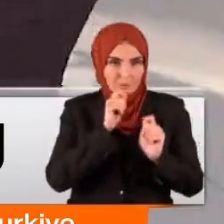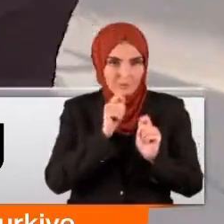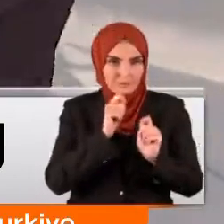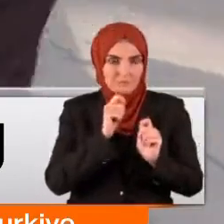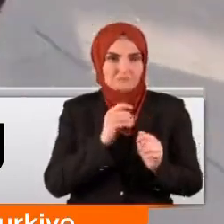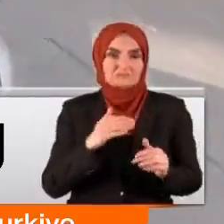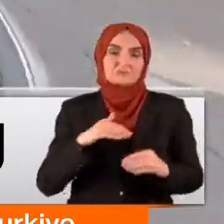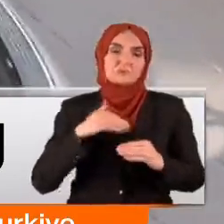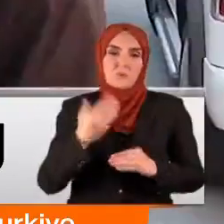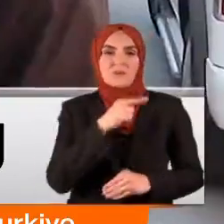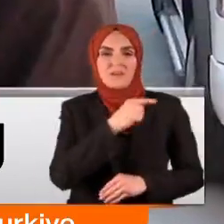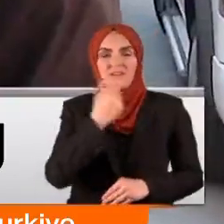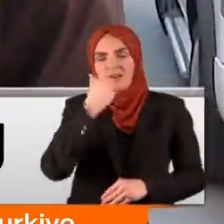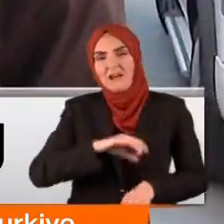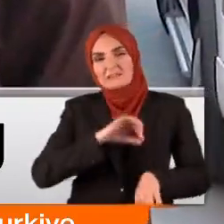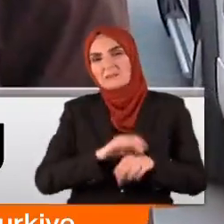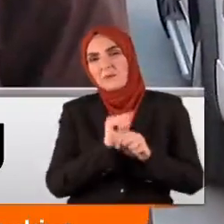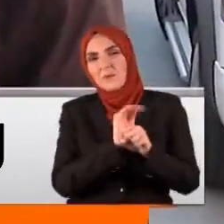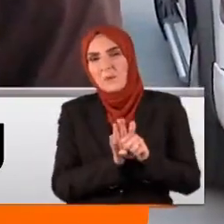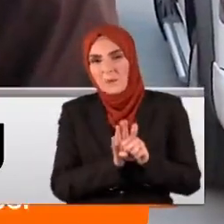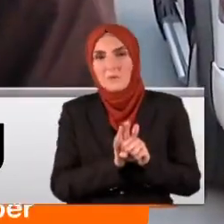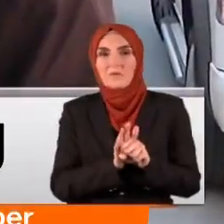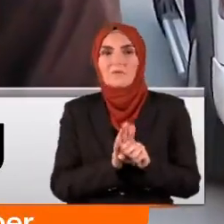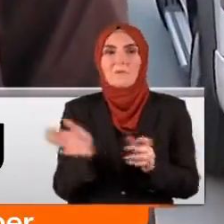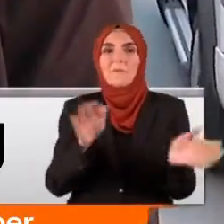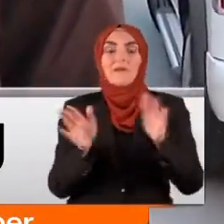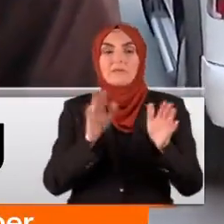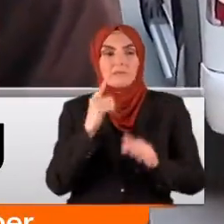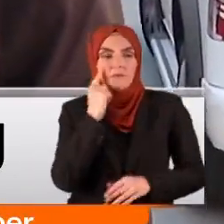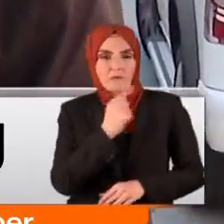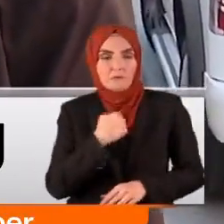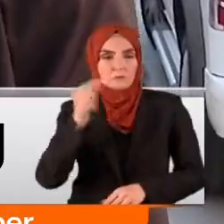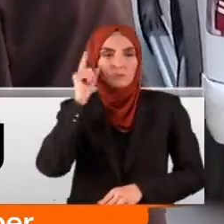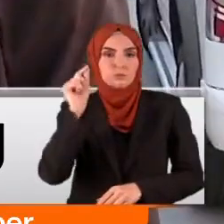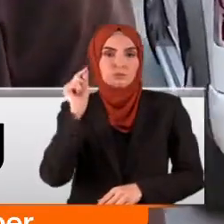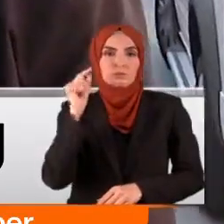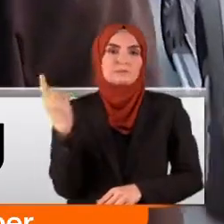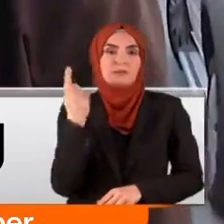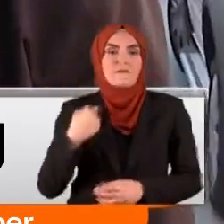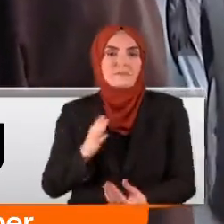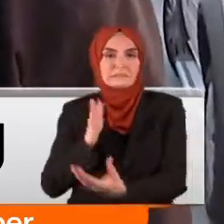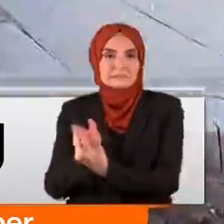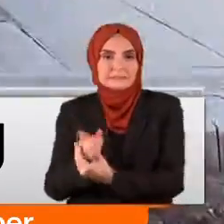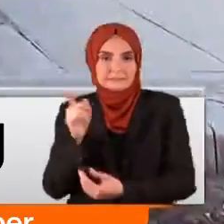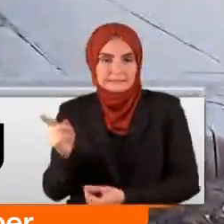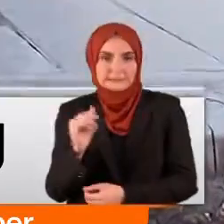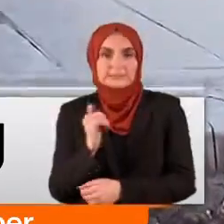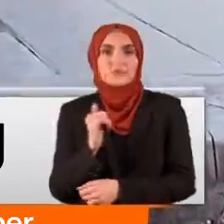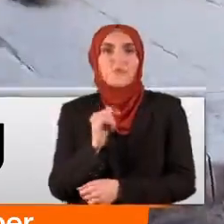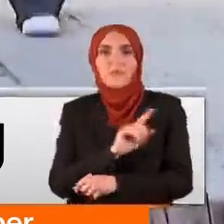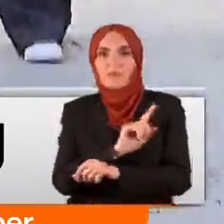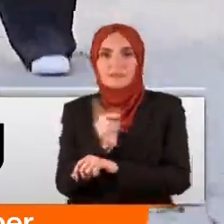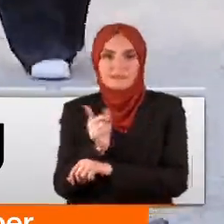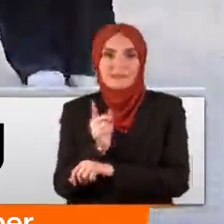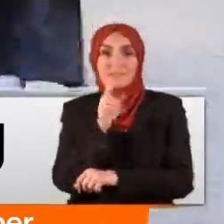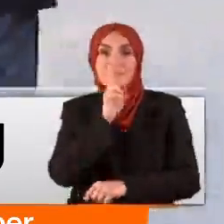bu konuşmalardan. Servise gittim. Kilometresinin 211 bin kilometreden 52 bin kilometreye düşürüldüğünü fark ettik. İlk şoku